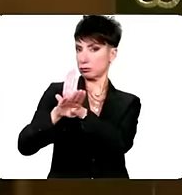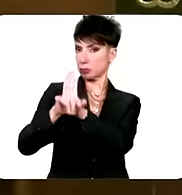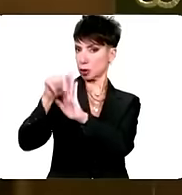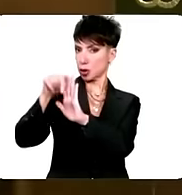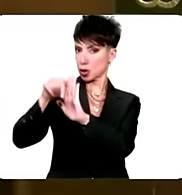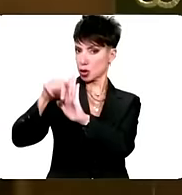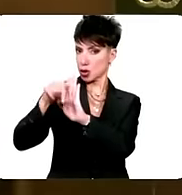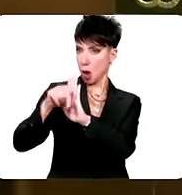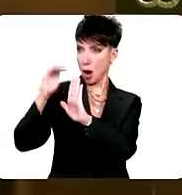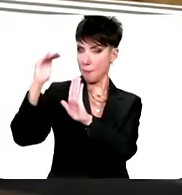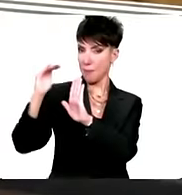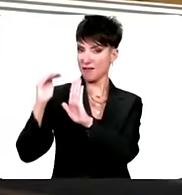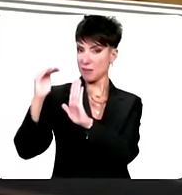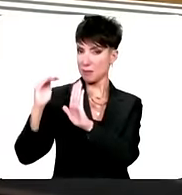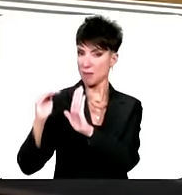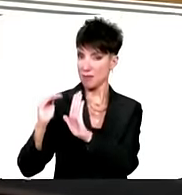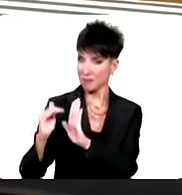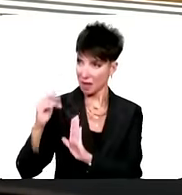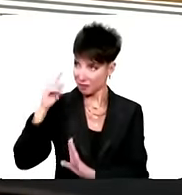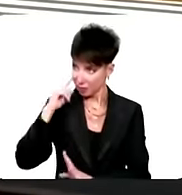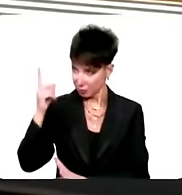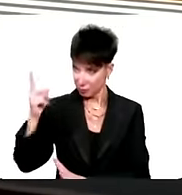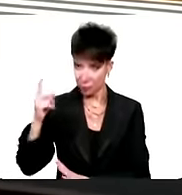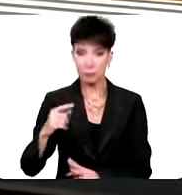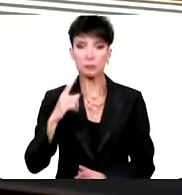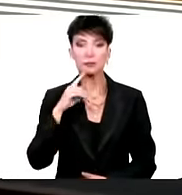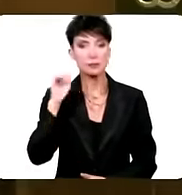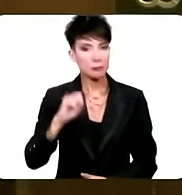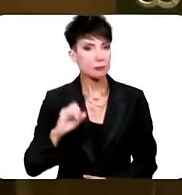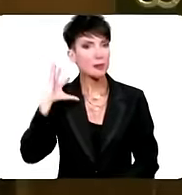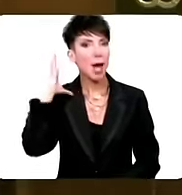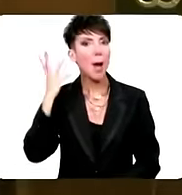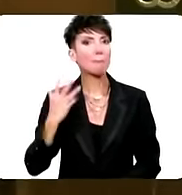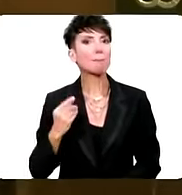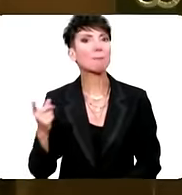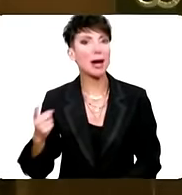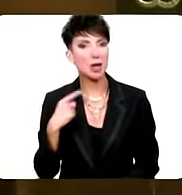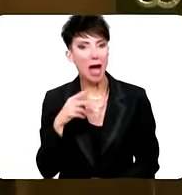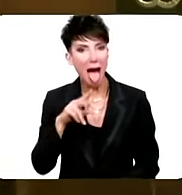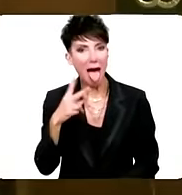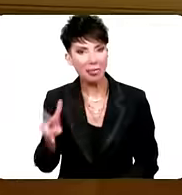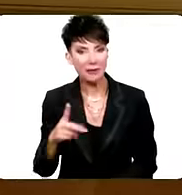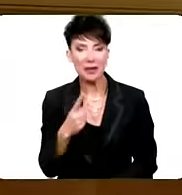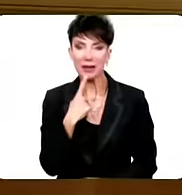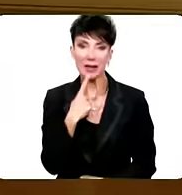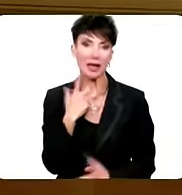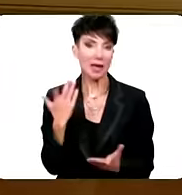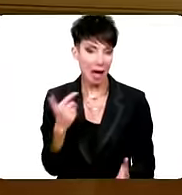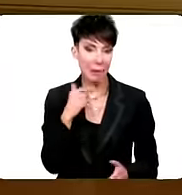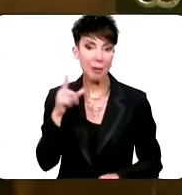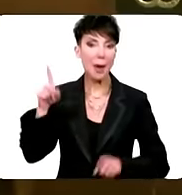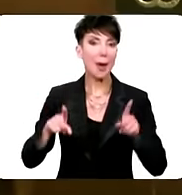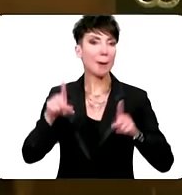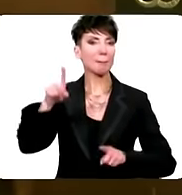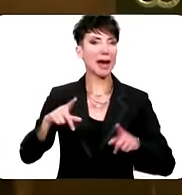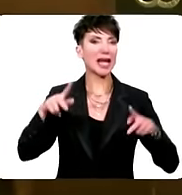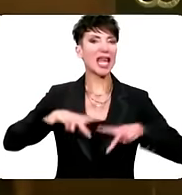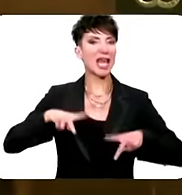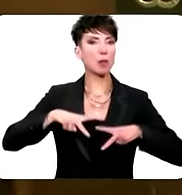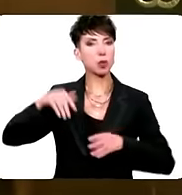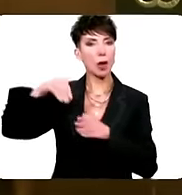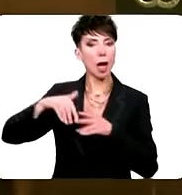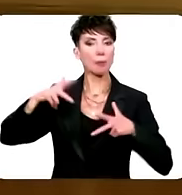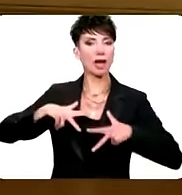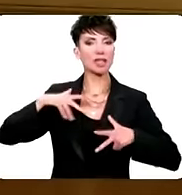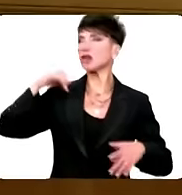με αυτό που λέτε και να λέει ότι είναι μια καλή ευκαιρία να ξεκαβαλήσουν, να κρεμάσουν τα καλάμια. Και κάποιοι μέσα στην κυβέρνηση οι οποίοι πήγαιναν έτσι.